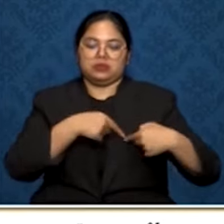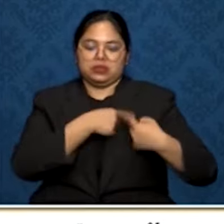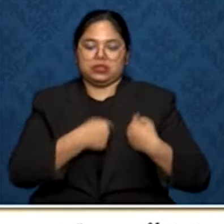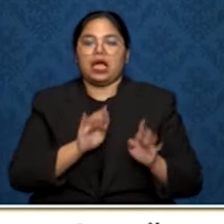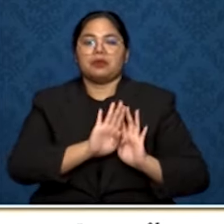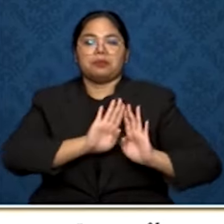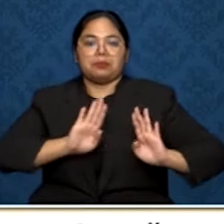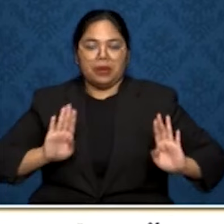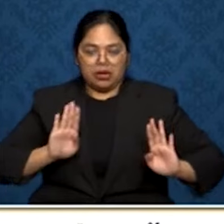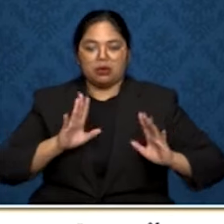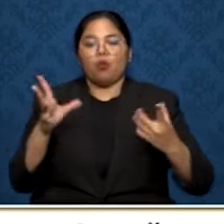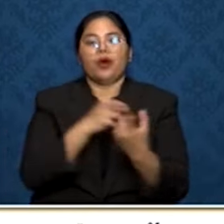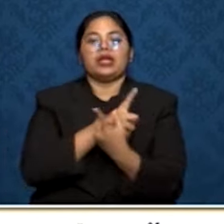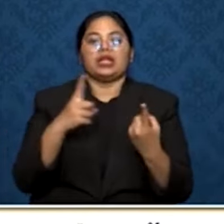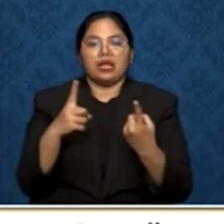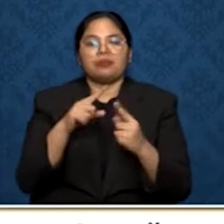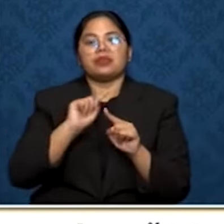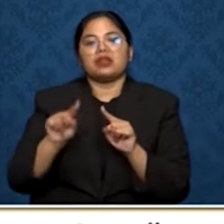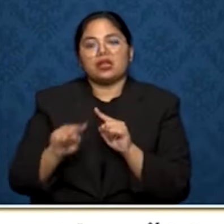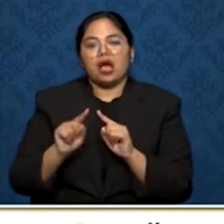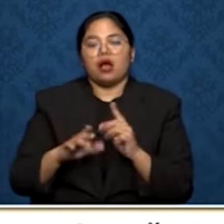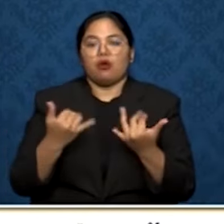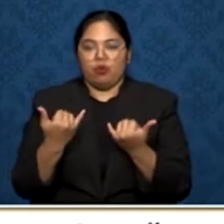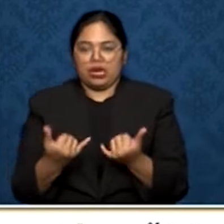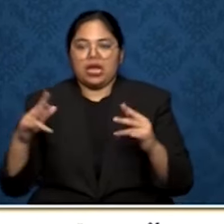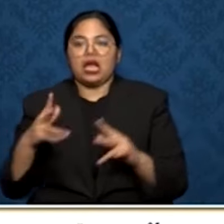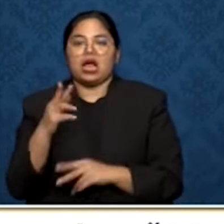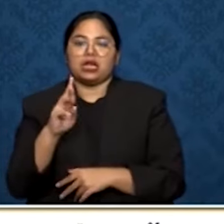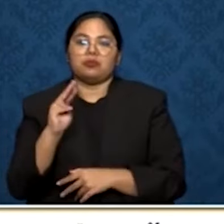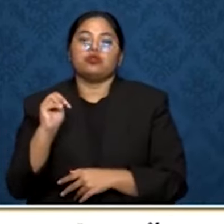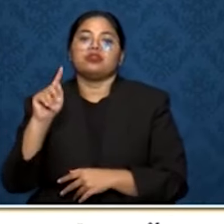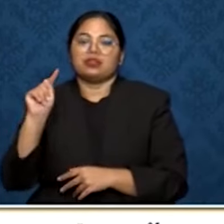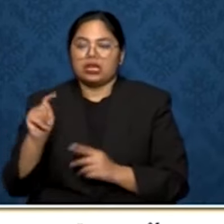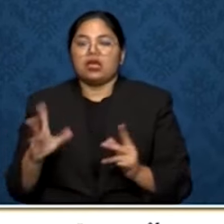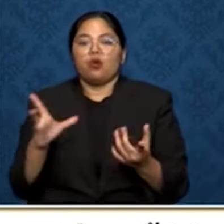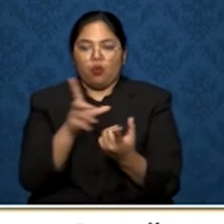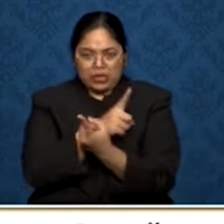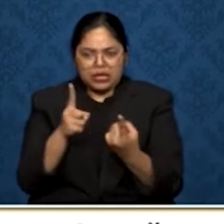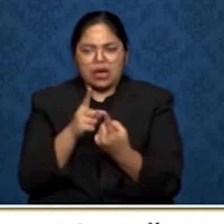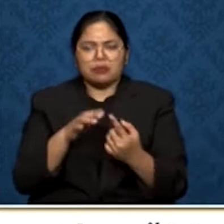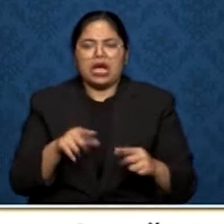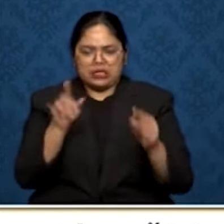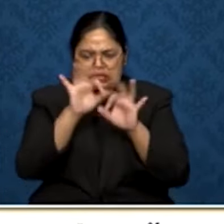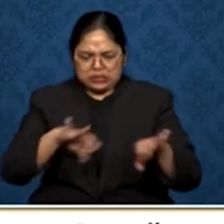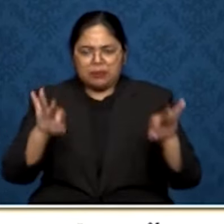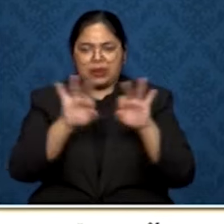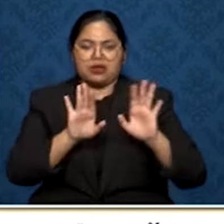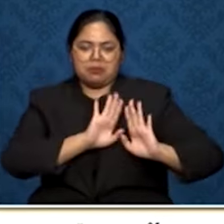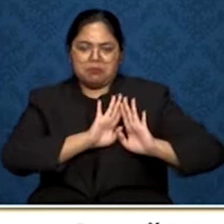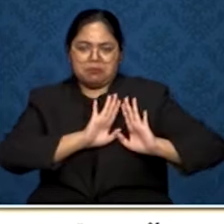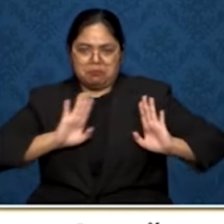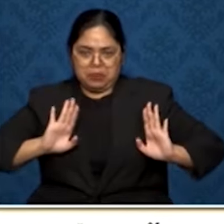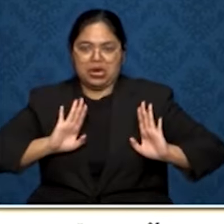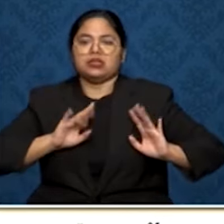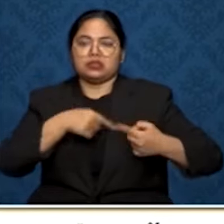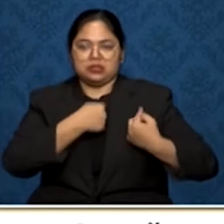กับเรื่องวัธรรมนะครัวันนี้ท่ราธรมตีัฐธรรมท่กอยู่ด้วยขอบคุณมากครับเราตองเปิดใจครัว่าวัฐธรมไมให้สิมแ